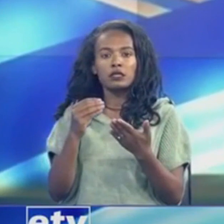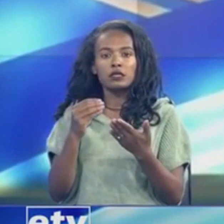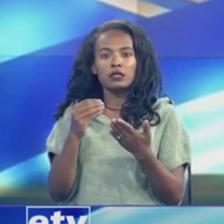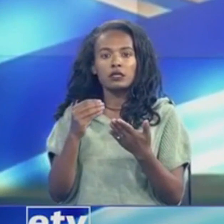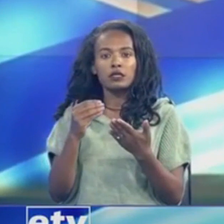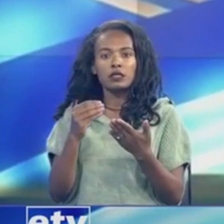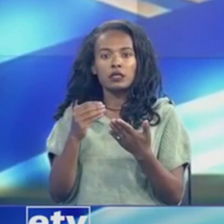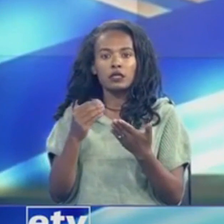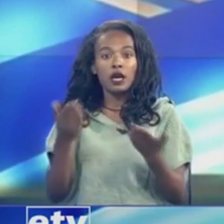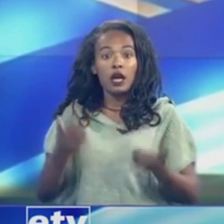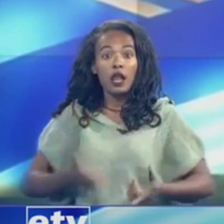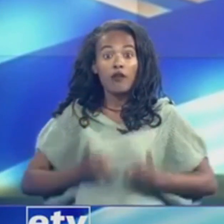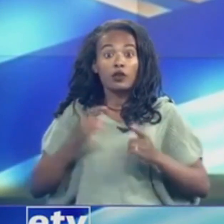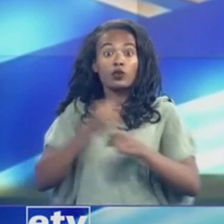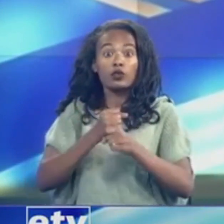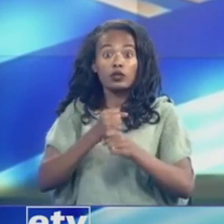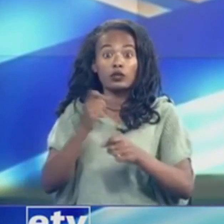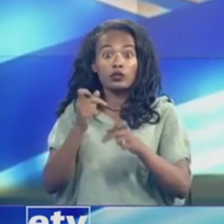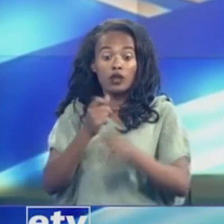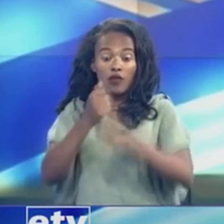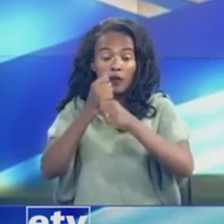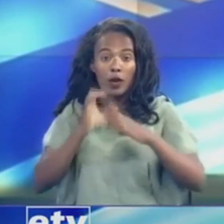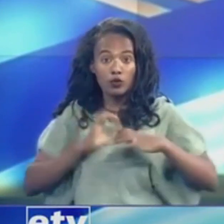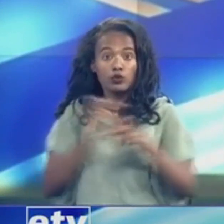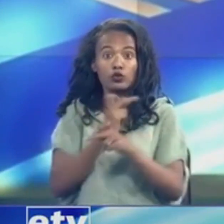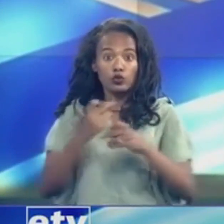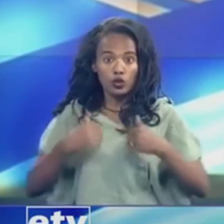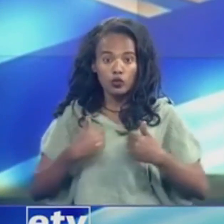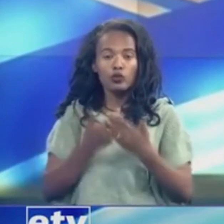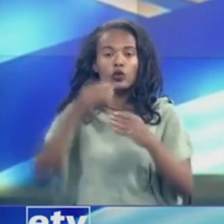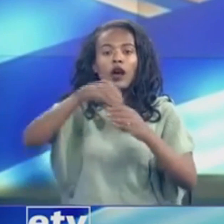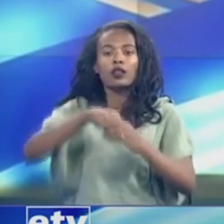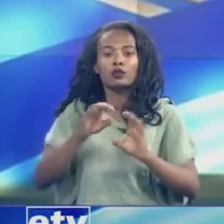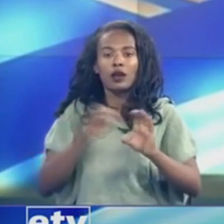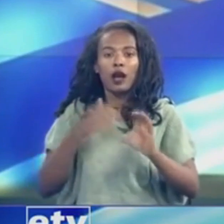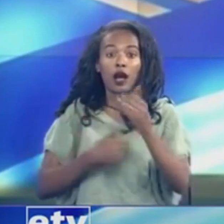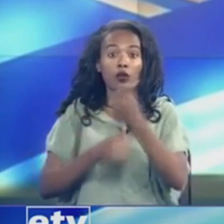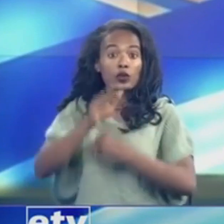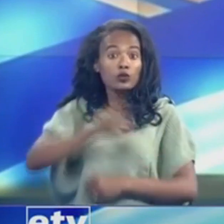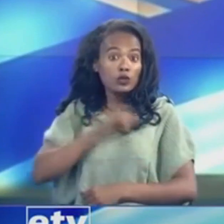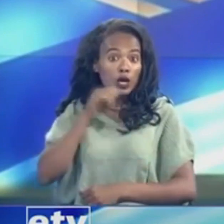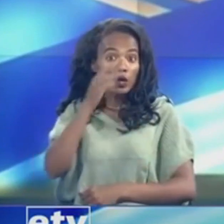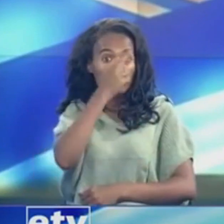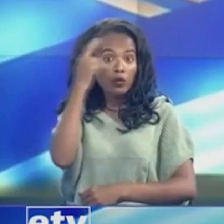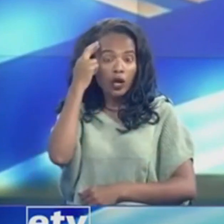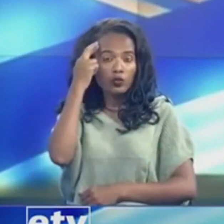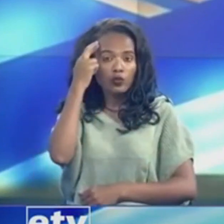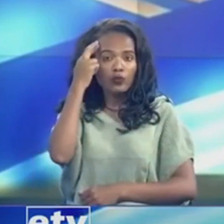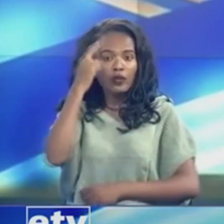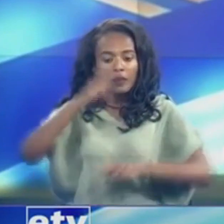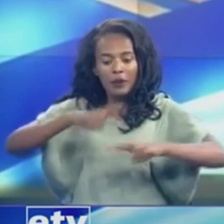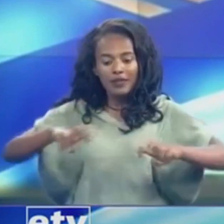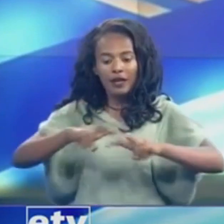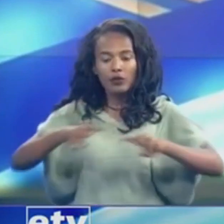ምንድነው የላይቭሊሁድ ድጋፍ የሚያደርጉ ድርጅቶች አሉ። እነሱን አካታች ማድረግ አካል ጉዳተኞች እንዳይቀሩ ምክንያቱም በሚጠናው